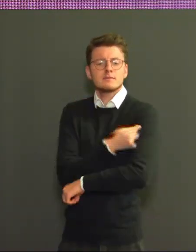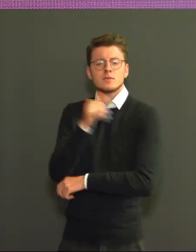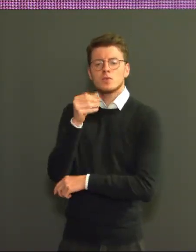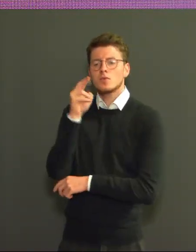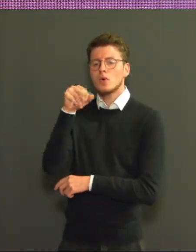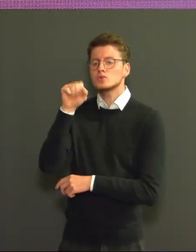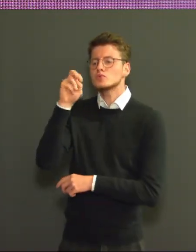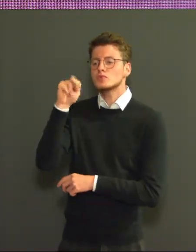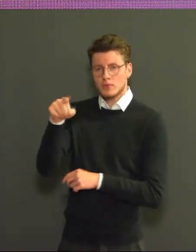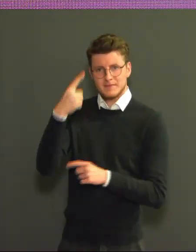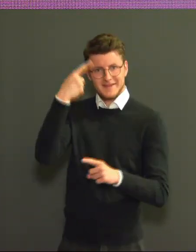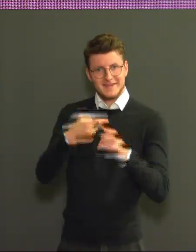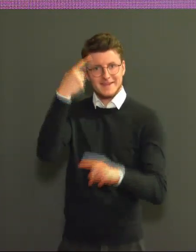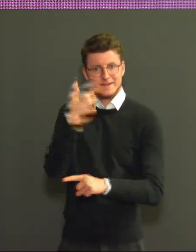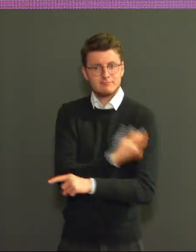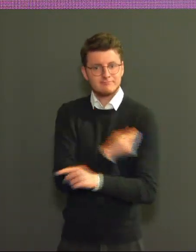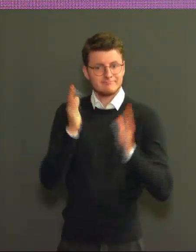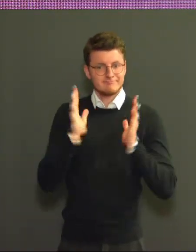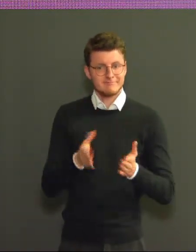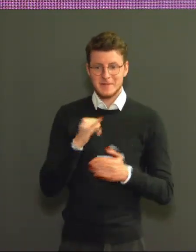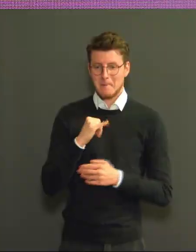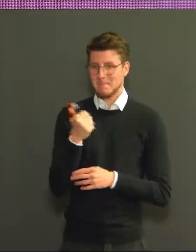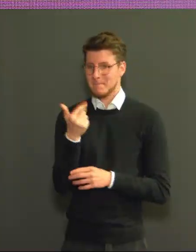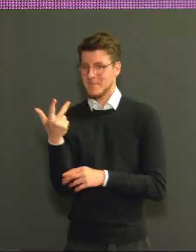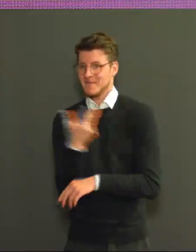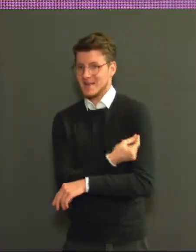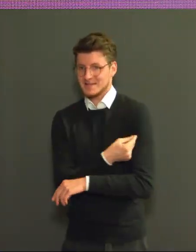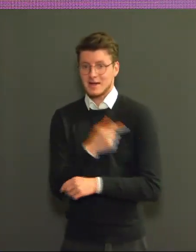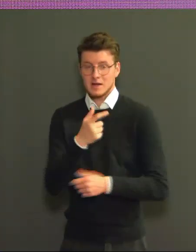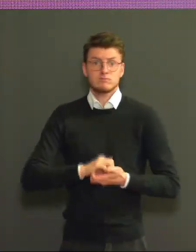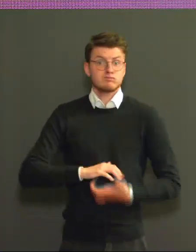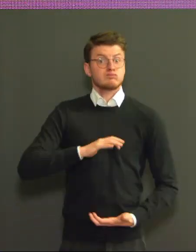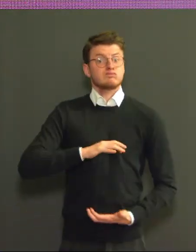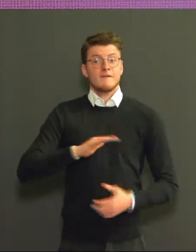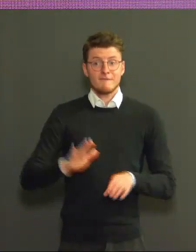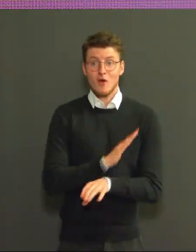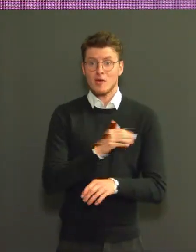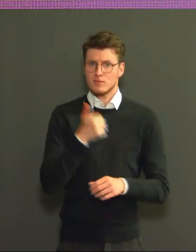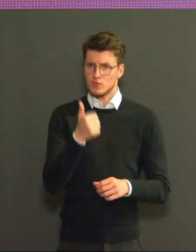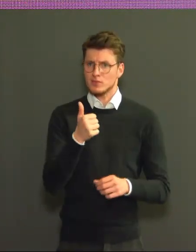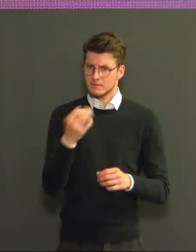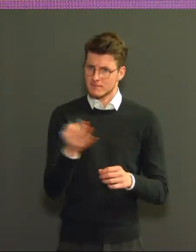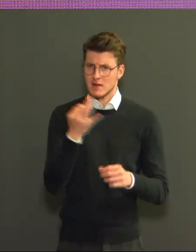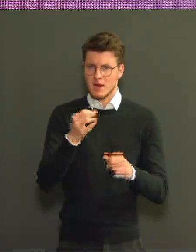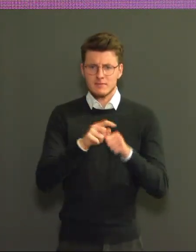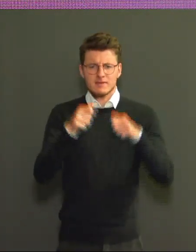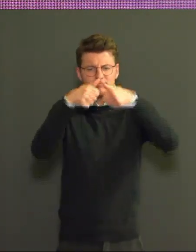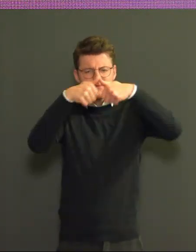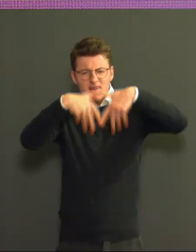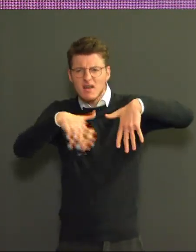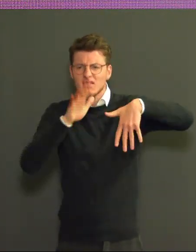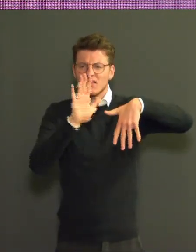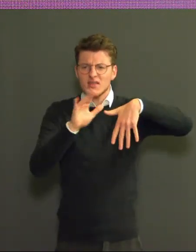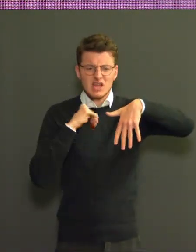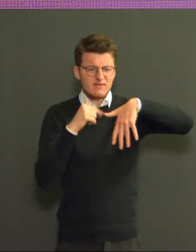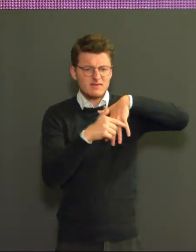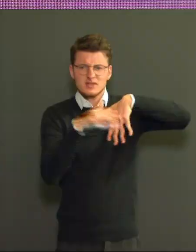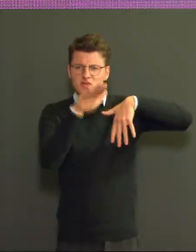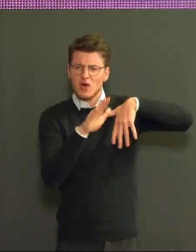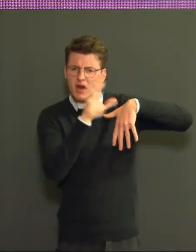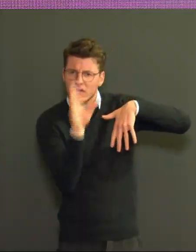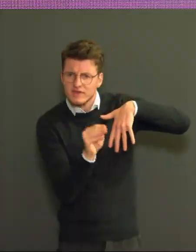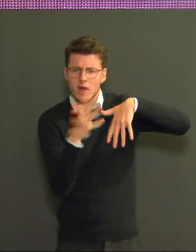Die optimale bescherming is nodig, in het bijzonder voor afwijkende varianten, zoals de Zuid-Afrikaanse en de Indische variant.